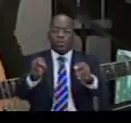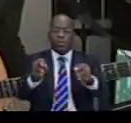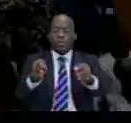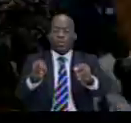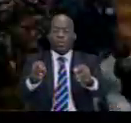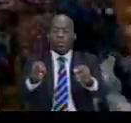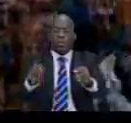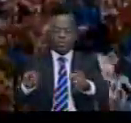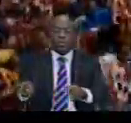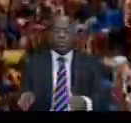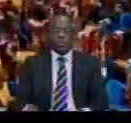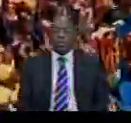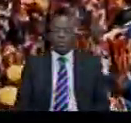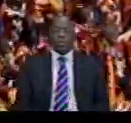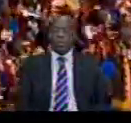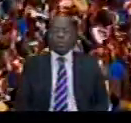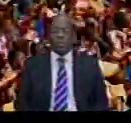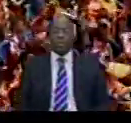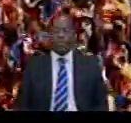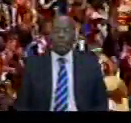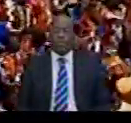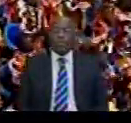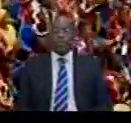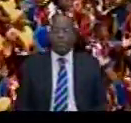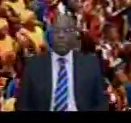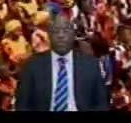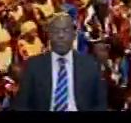agis. Acclame-le, acclame-le.